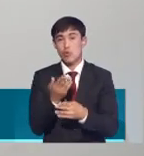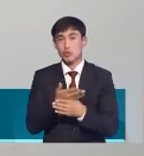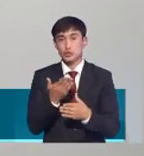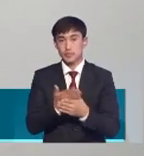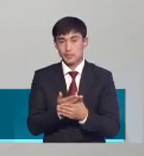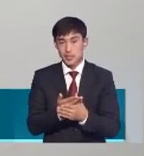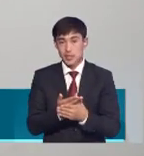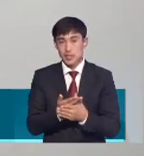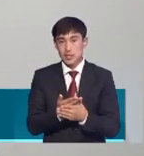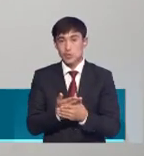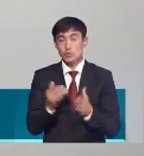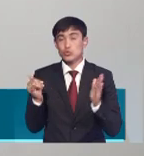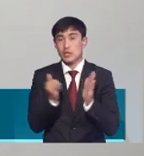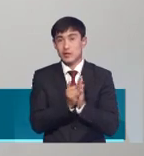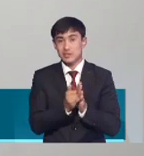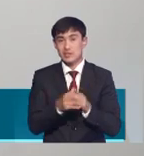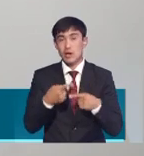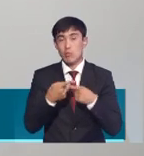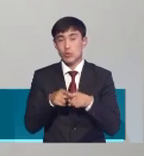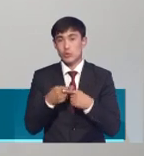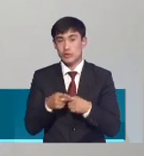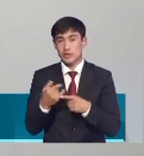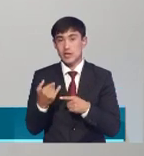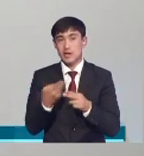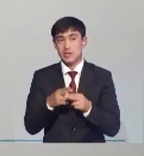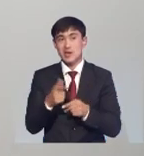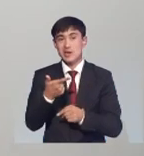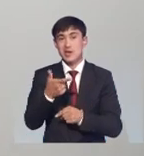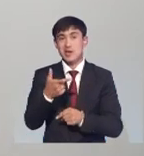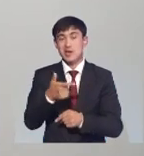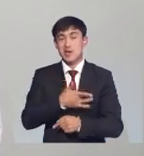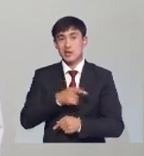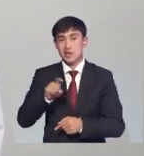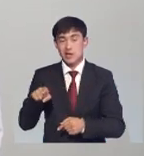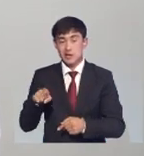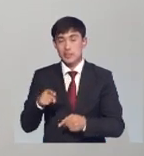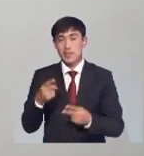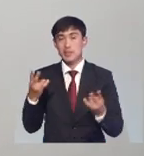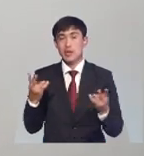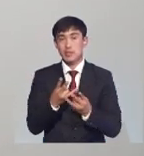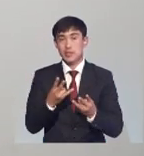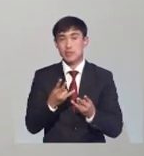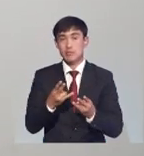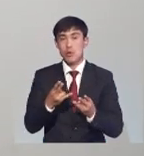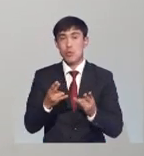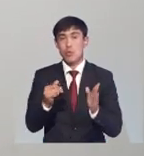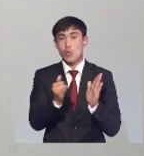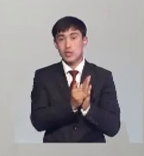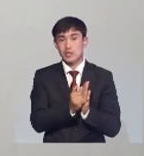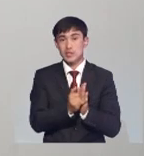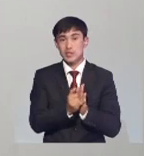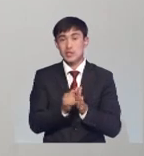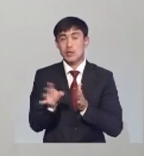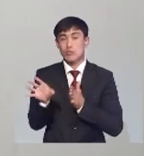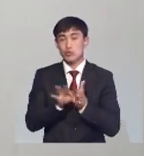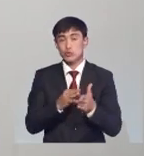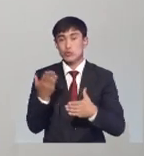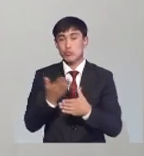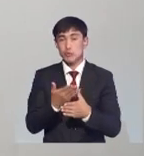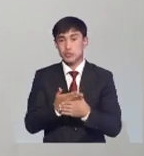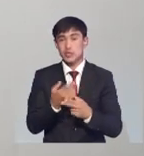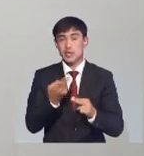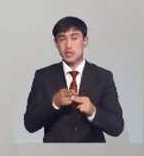помощи. Устанавливается оборудование, это ЭКГ-аппараты, это необходимые укладки для оказания неотложной помощи,